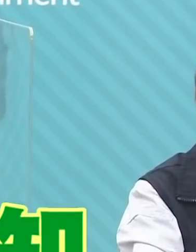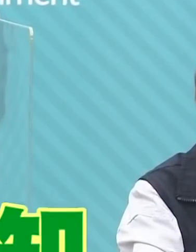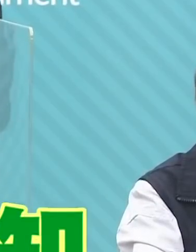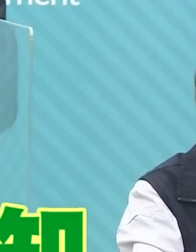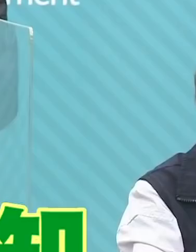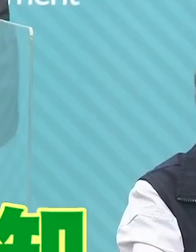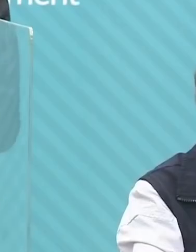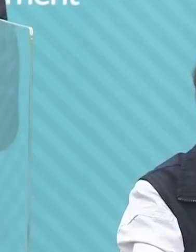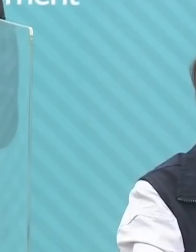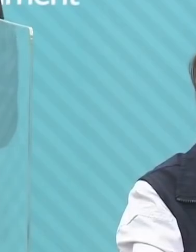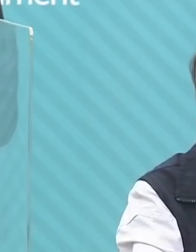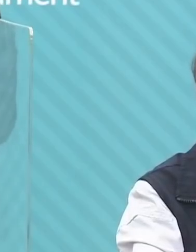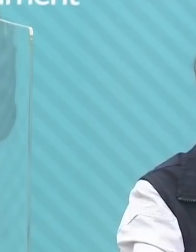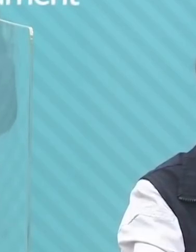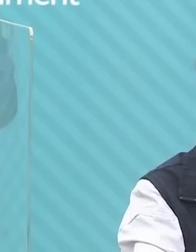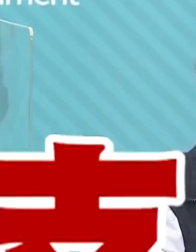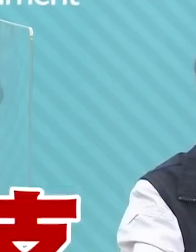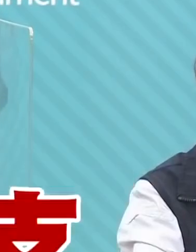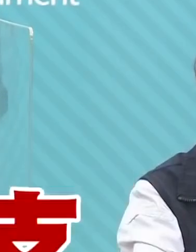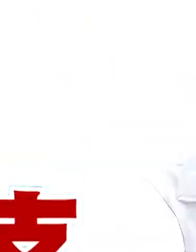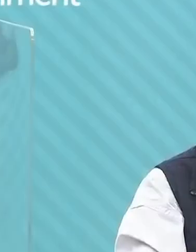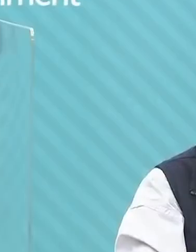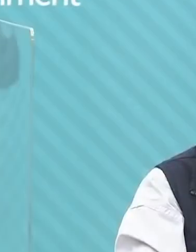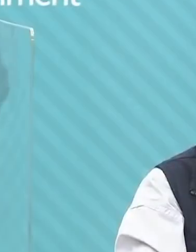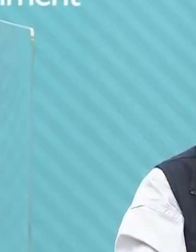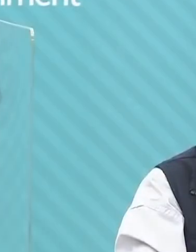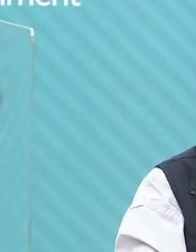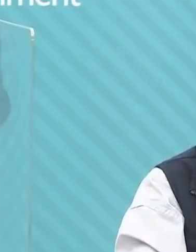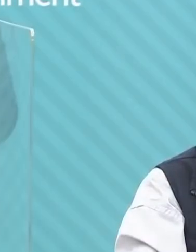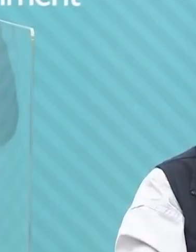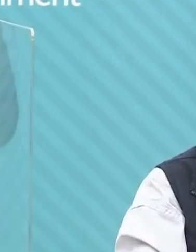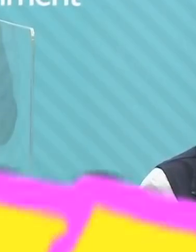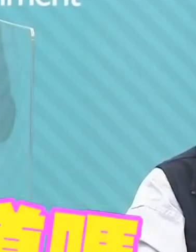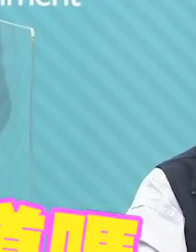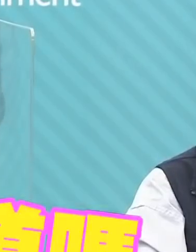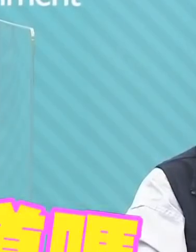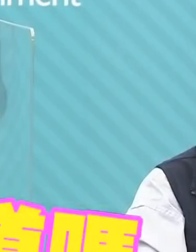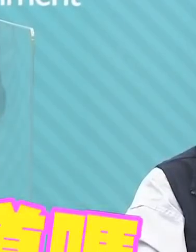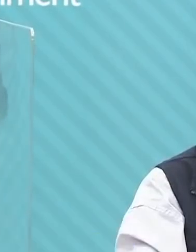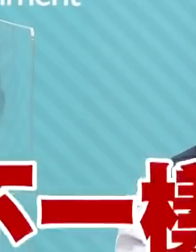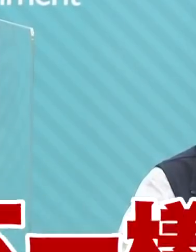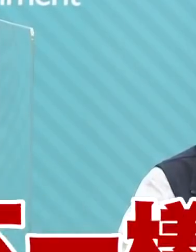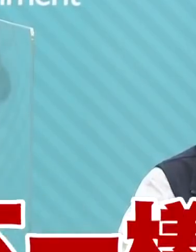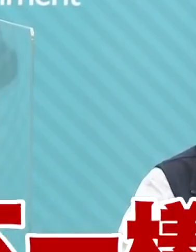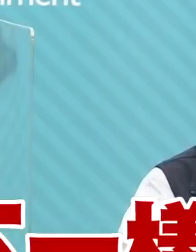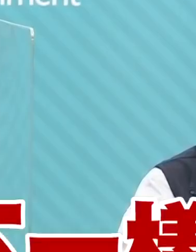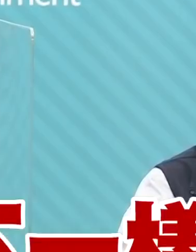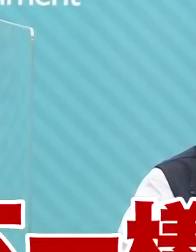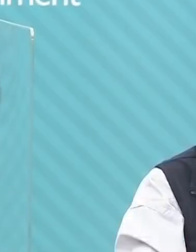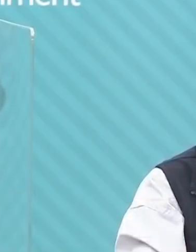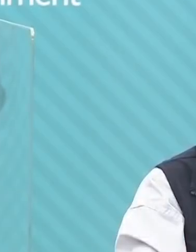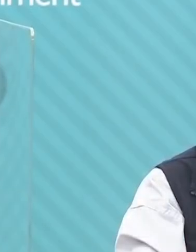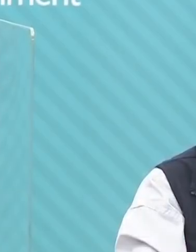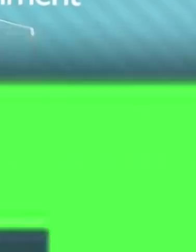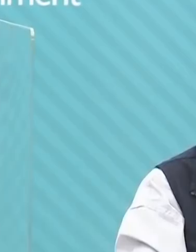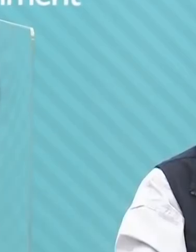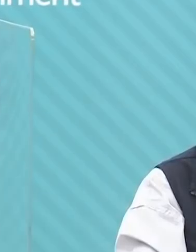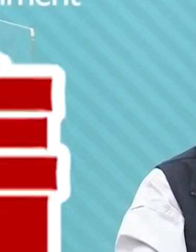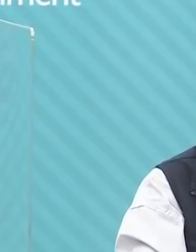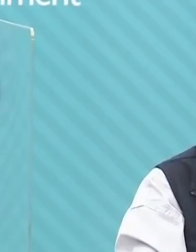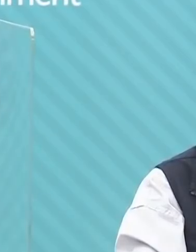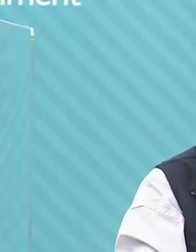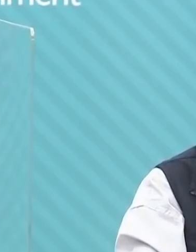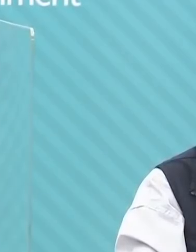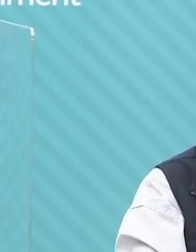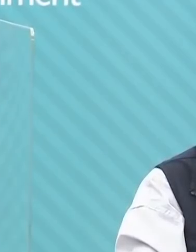突然通知说，明天要给你几次，怎么让整个台湾岛上不同的县市被打的年龄都不一样？这也实在是奇奇有